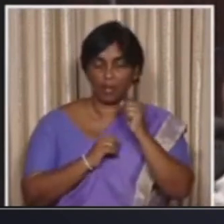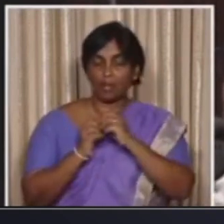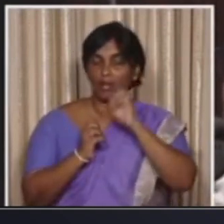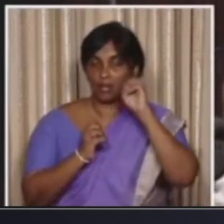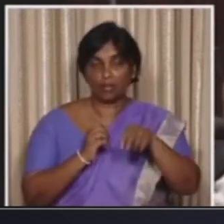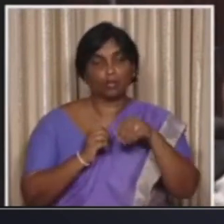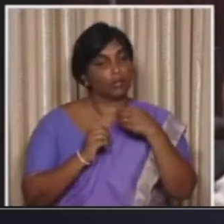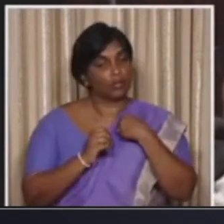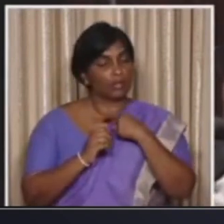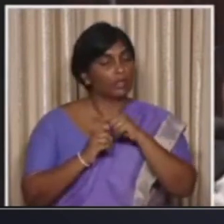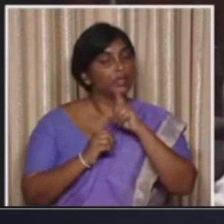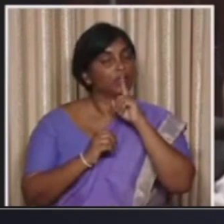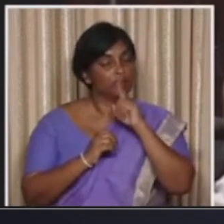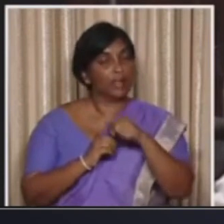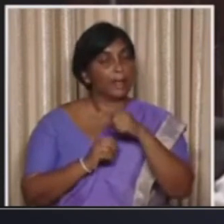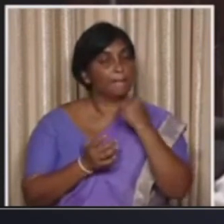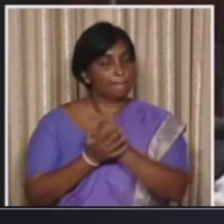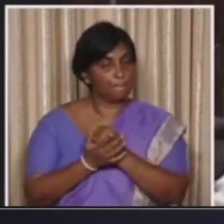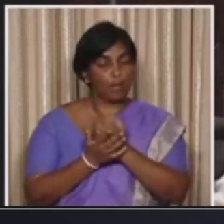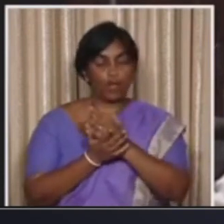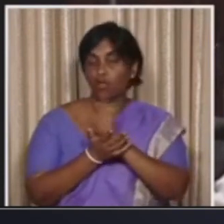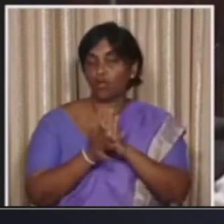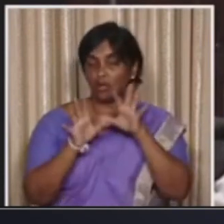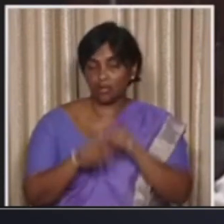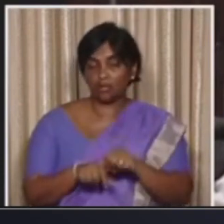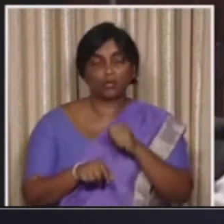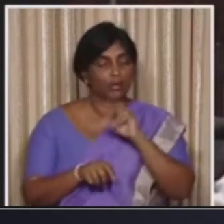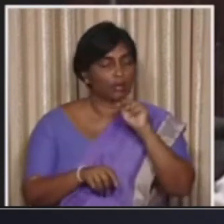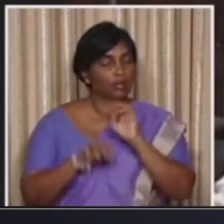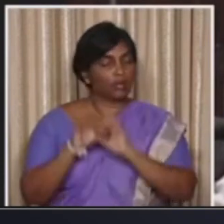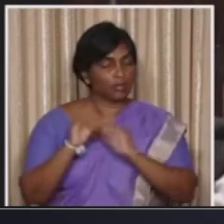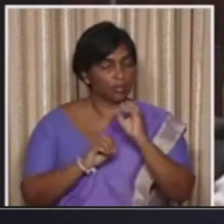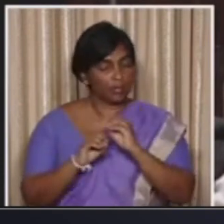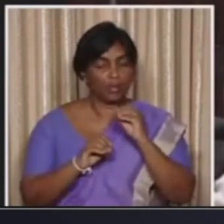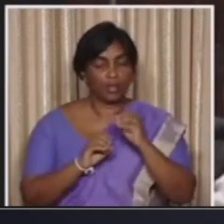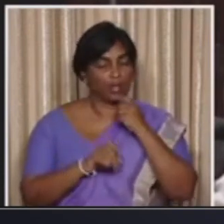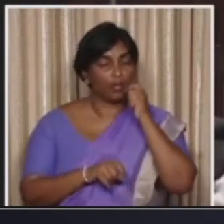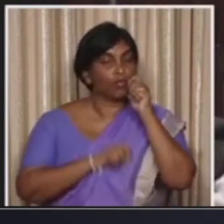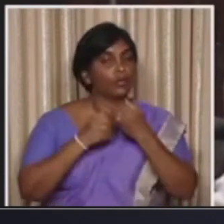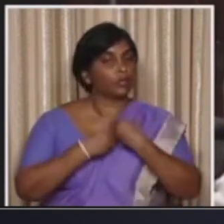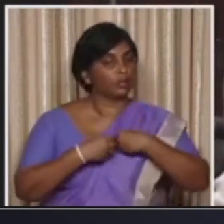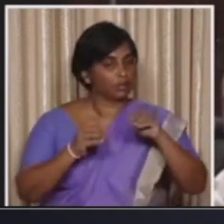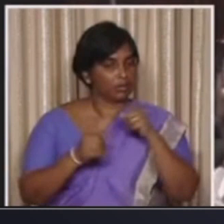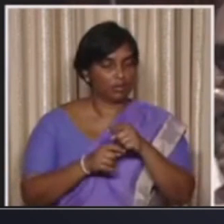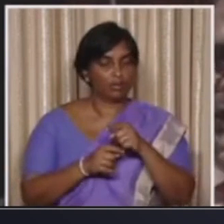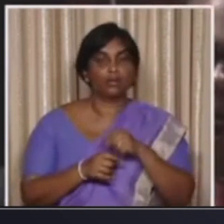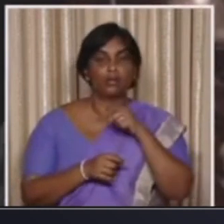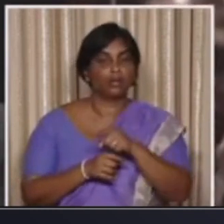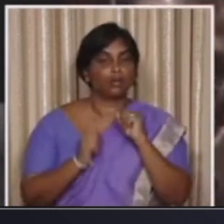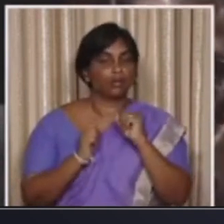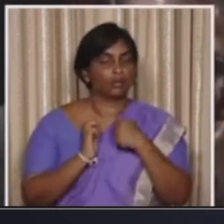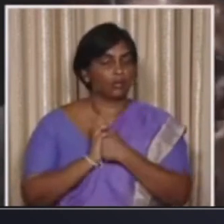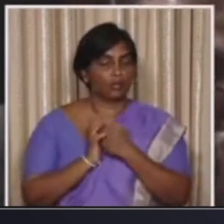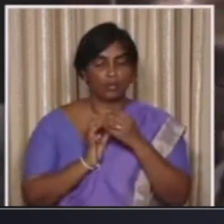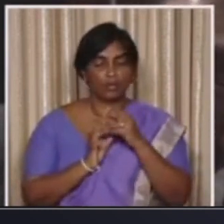දානකොට කියනවා මේ බැංකුවල කොටස් අයිතිය 20%කින් මහජනතාවට දෙනවා කියලා මොකද්ද ගරු